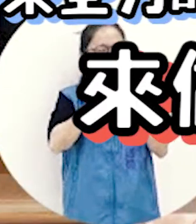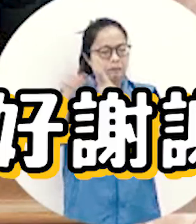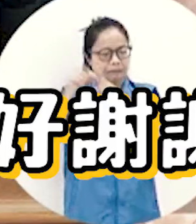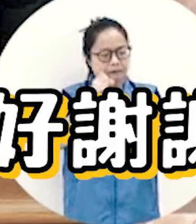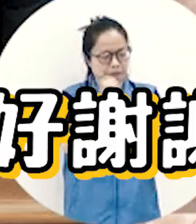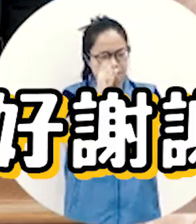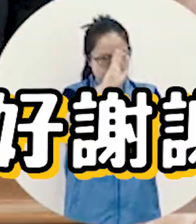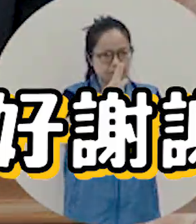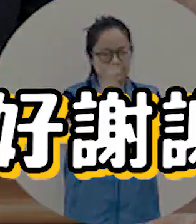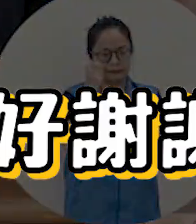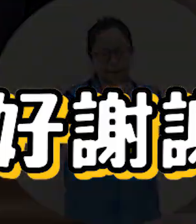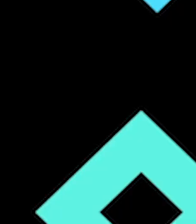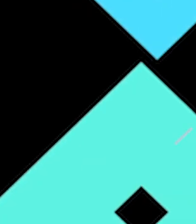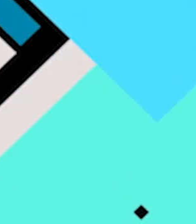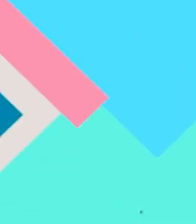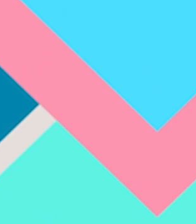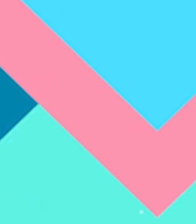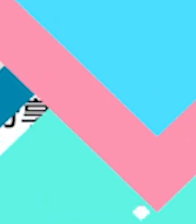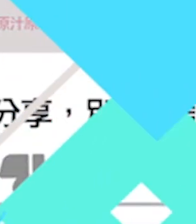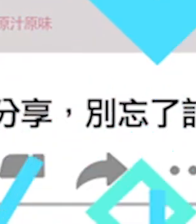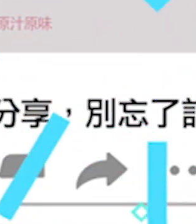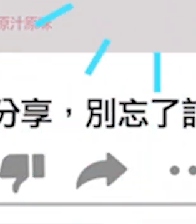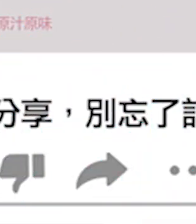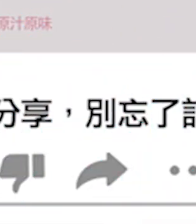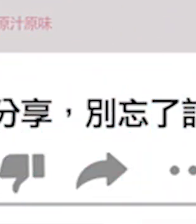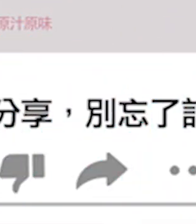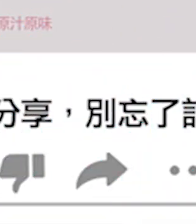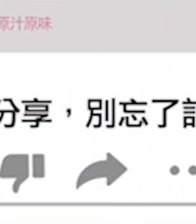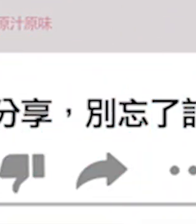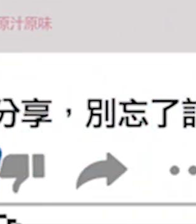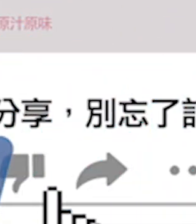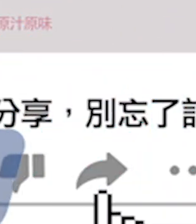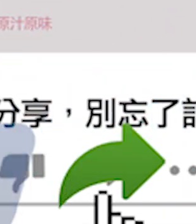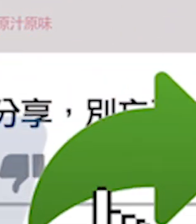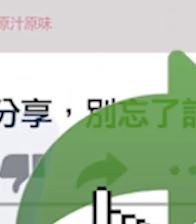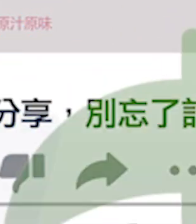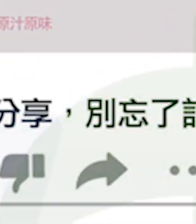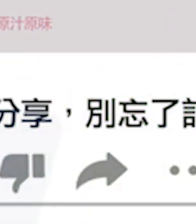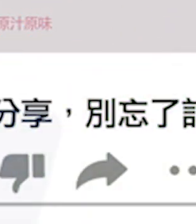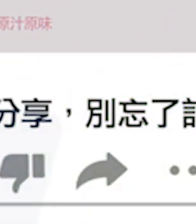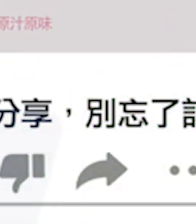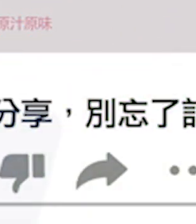安把关。 好， 好好， 谢谢。好，那如果你喜欢这支影片，欢迎按赞分享，